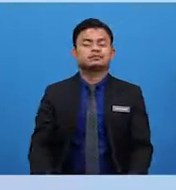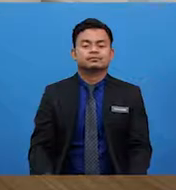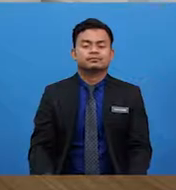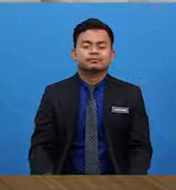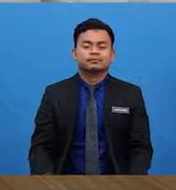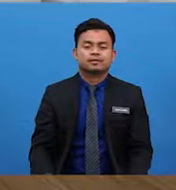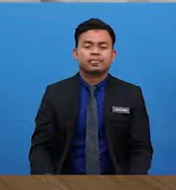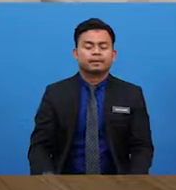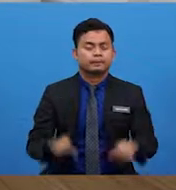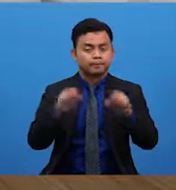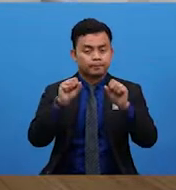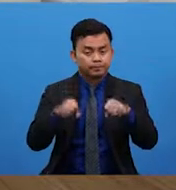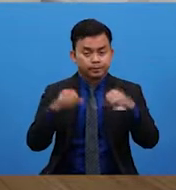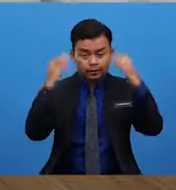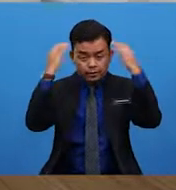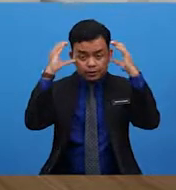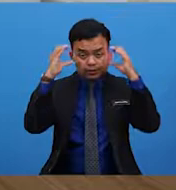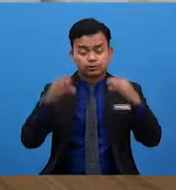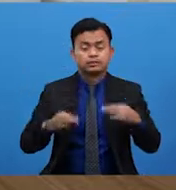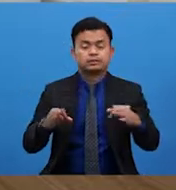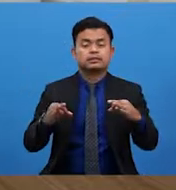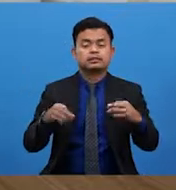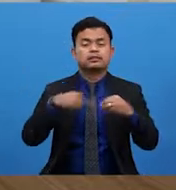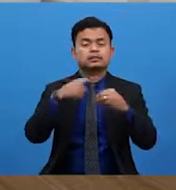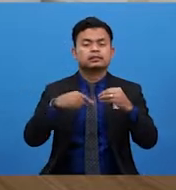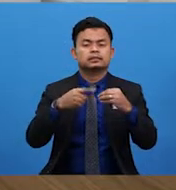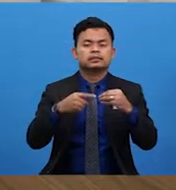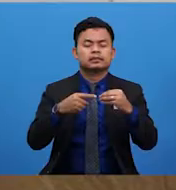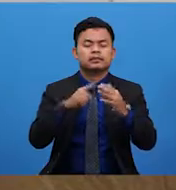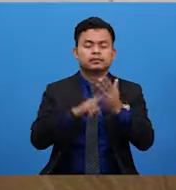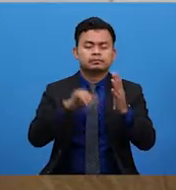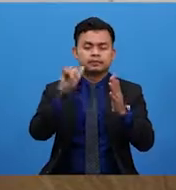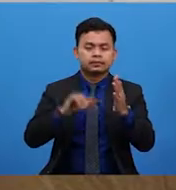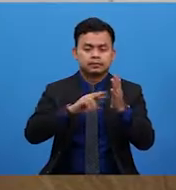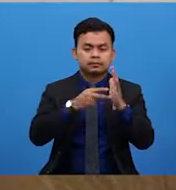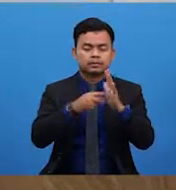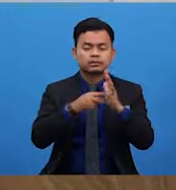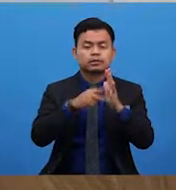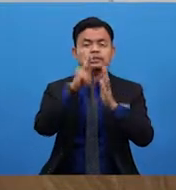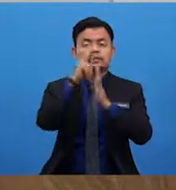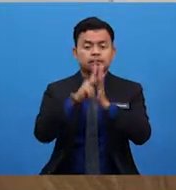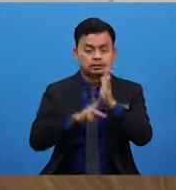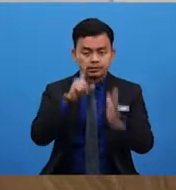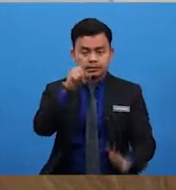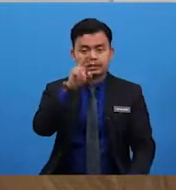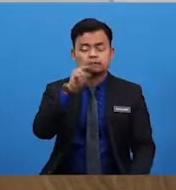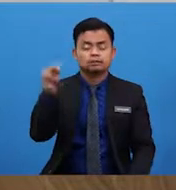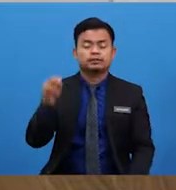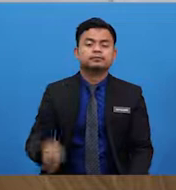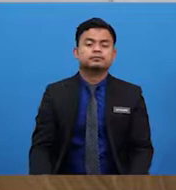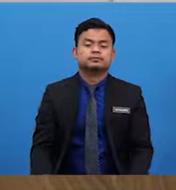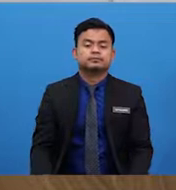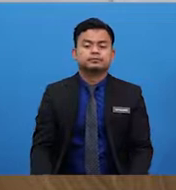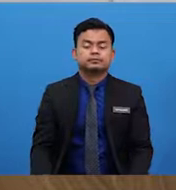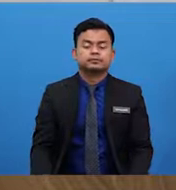jadi berita judul Jelaskan tentang perkataan kesatuan itu sedikit dalam kesatuan tuh pengkaryaan tak